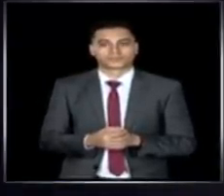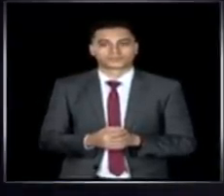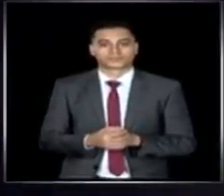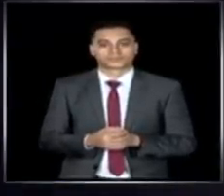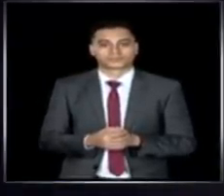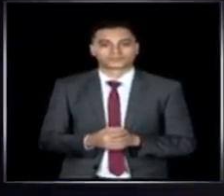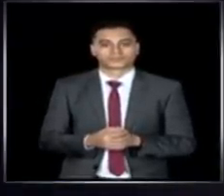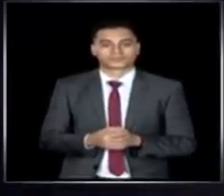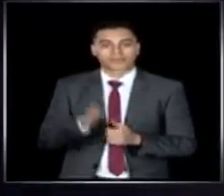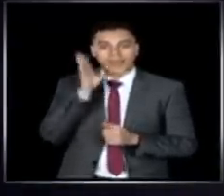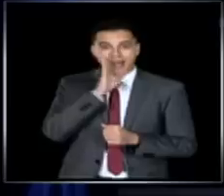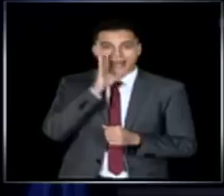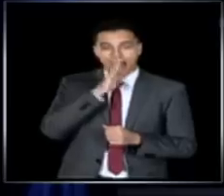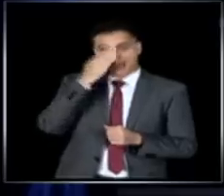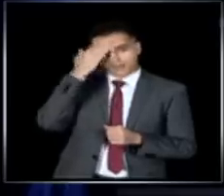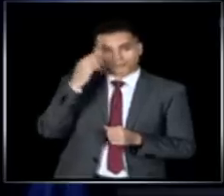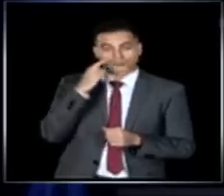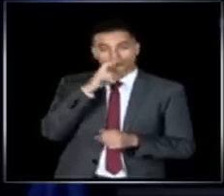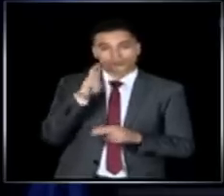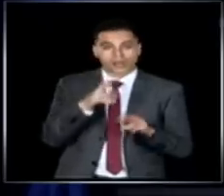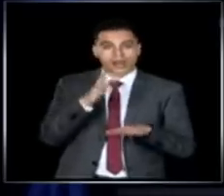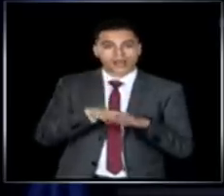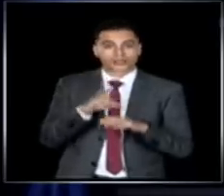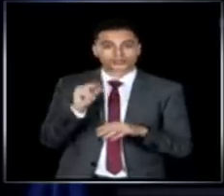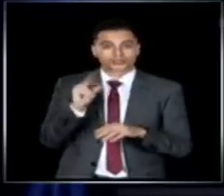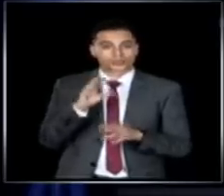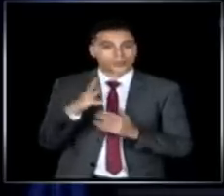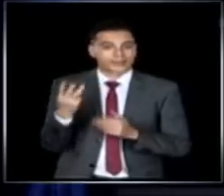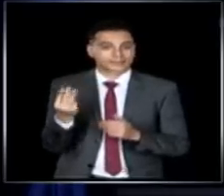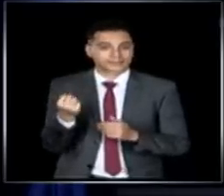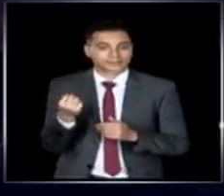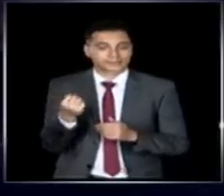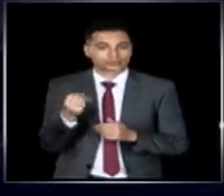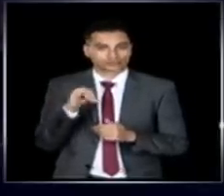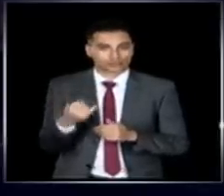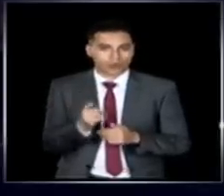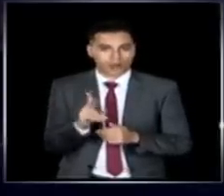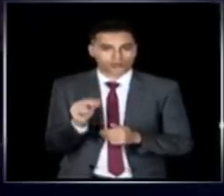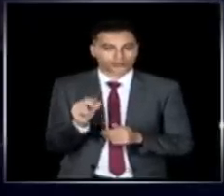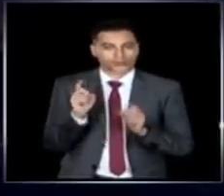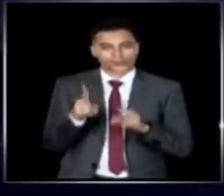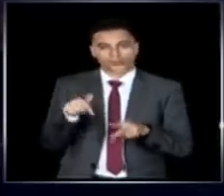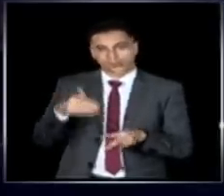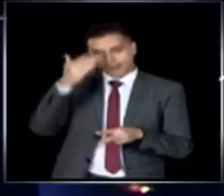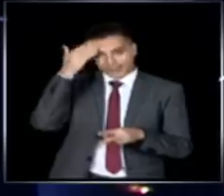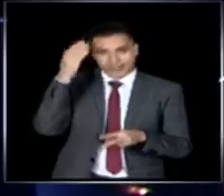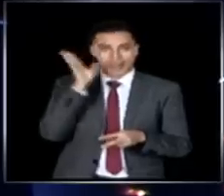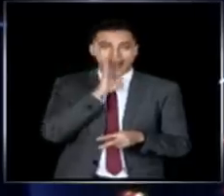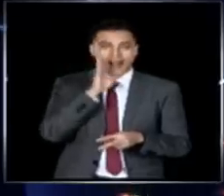علم، سؤال في العلم. سؤال بـ20 نقطة ولا بـ30 نقطة؟ بـ20. تمام. علم، والسؤال